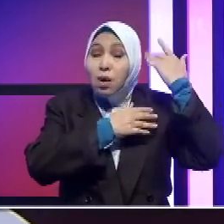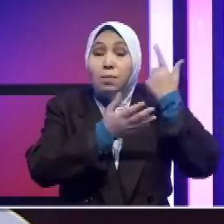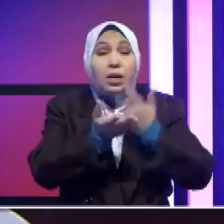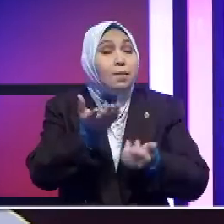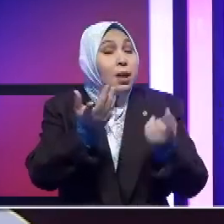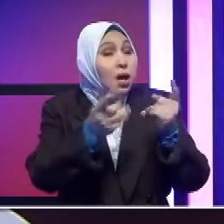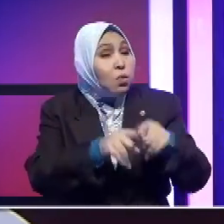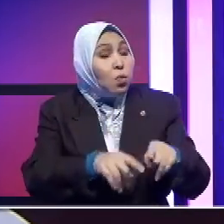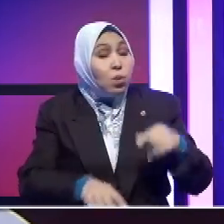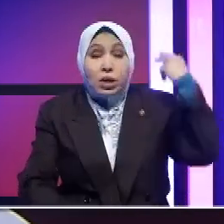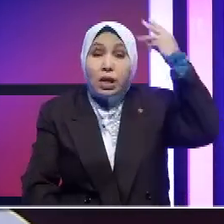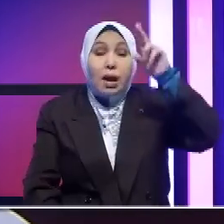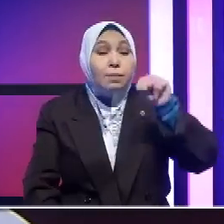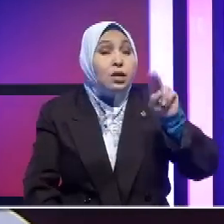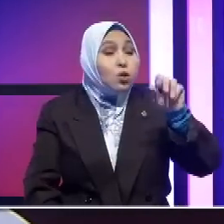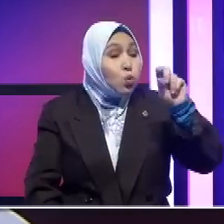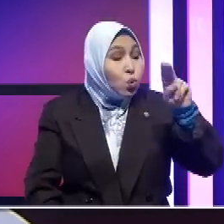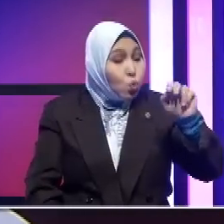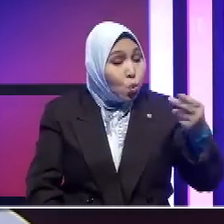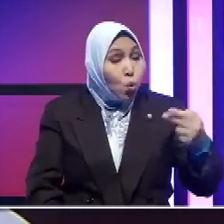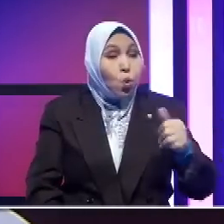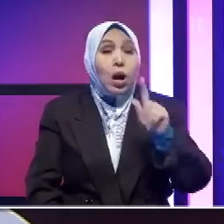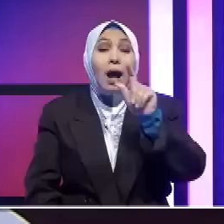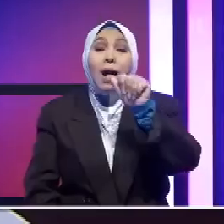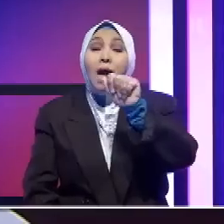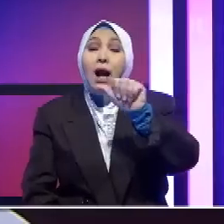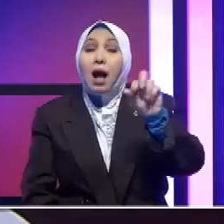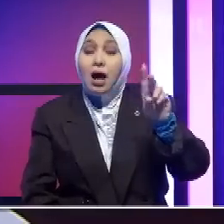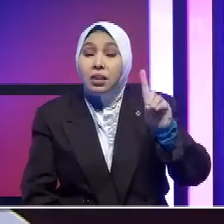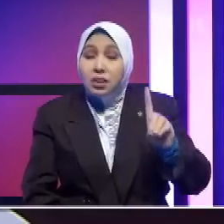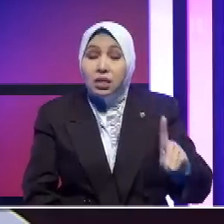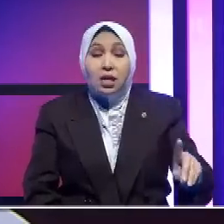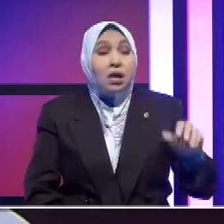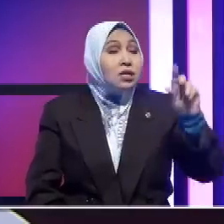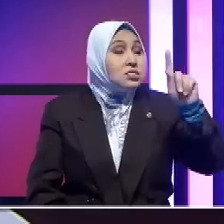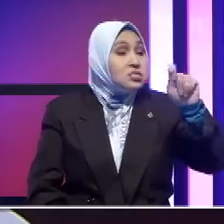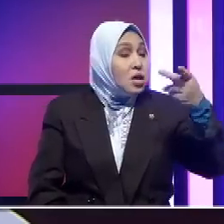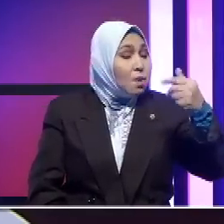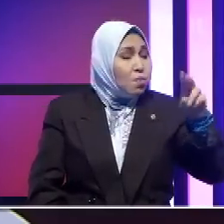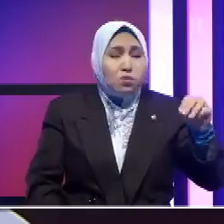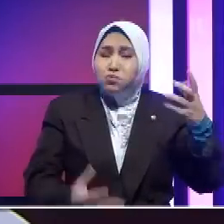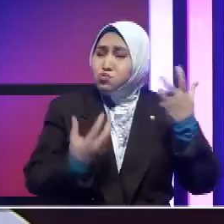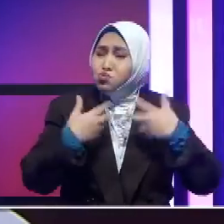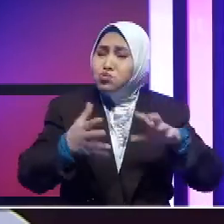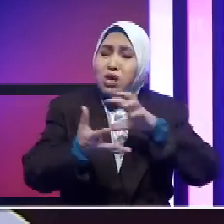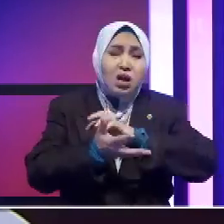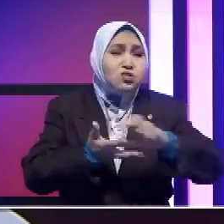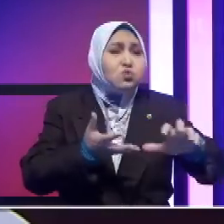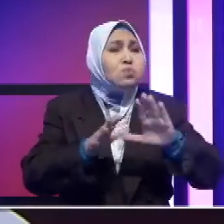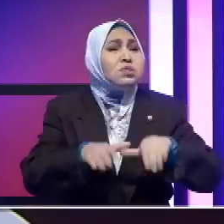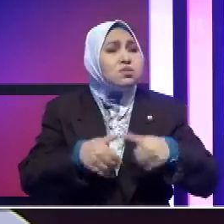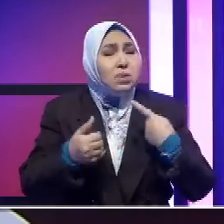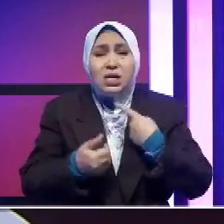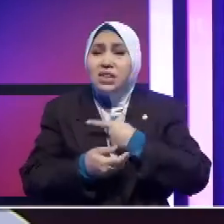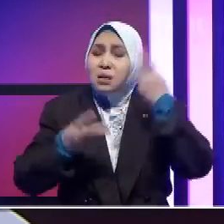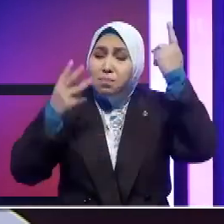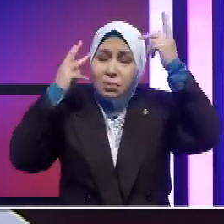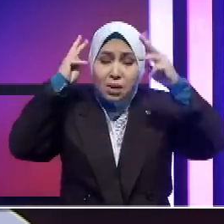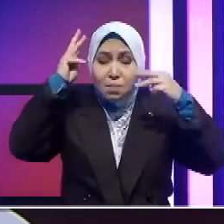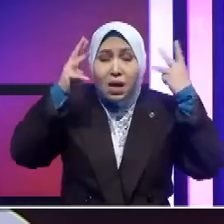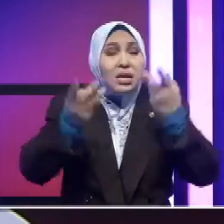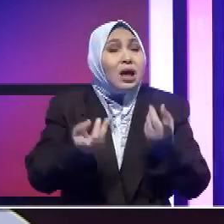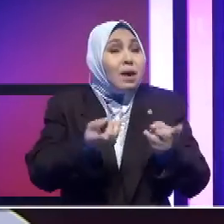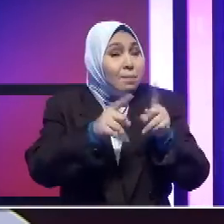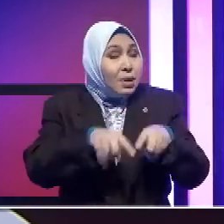pada Nabi Nuh, kepada Ad, Thamud, mereka sudah hancur, mereka sudah hancur. Macam mana kita bimbang nanti kalau ia